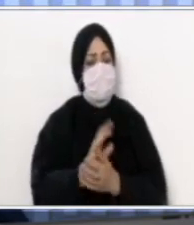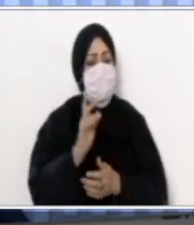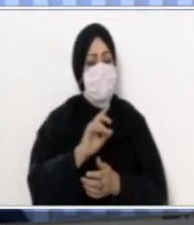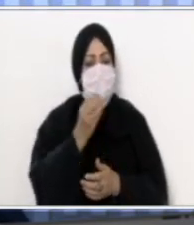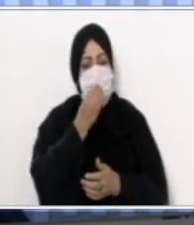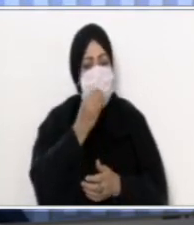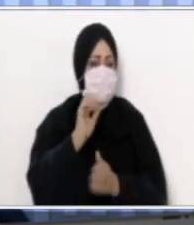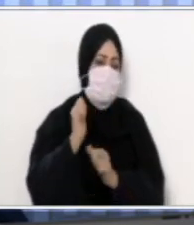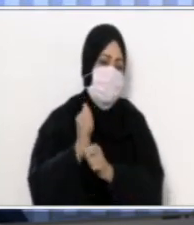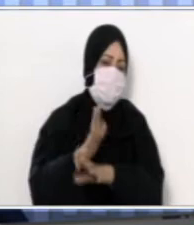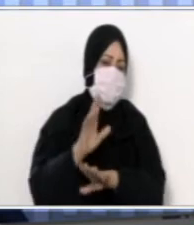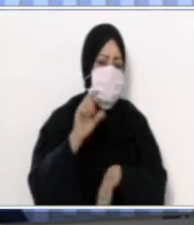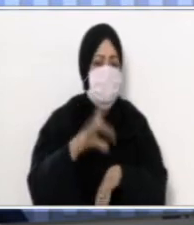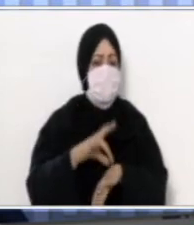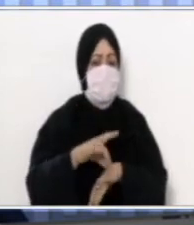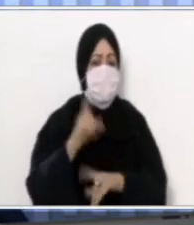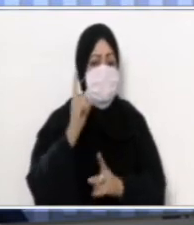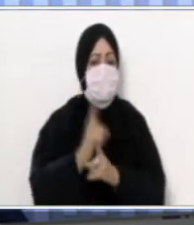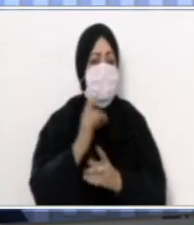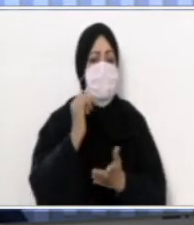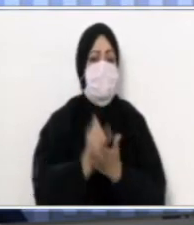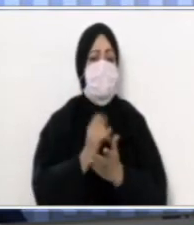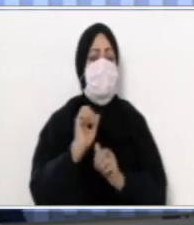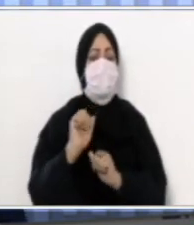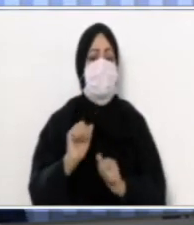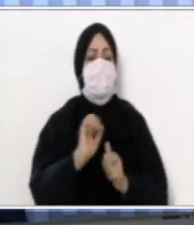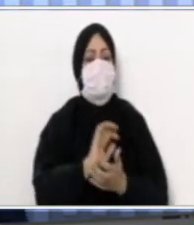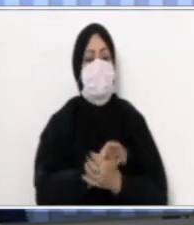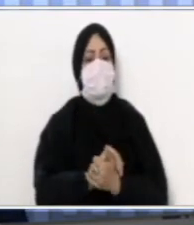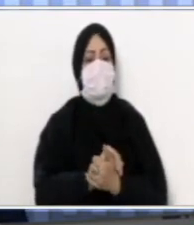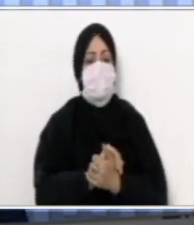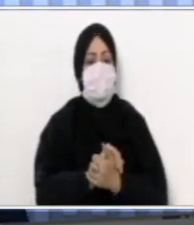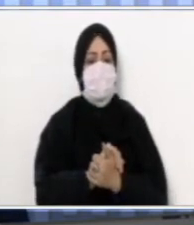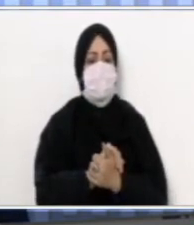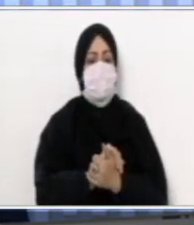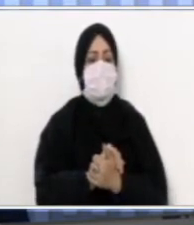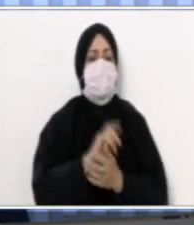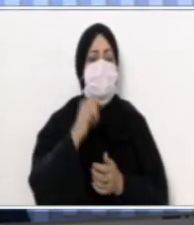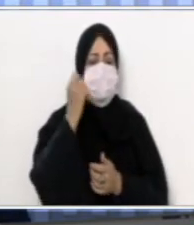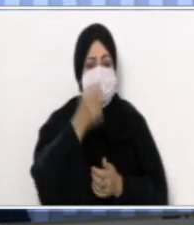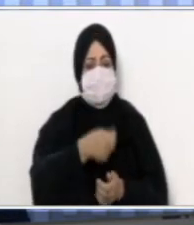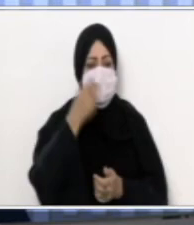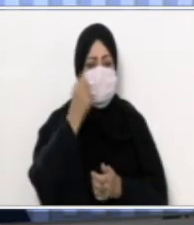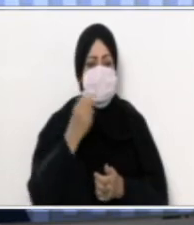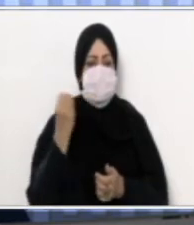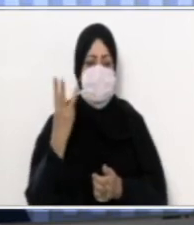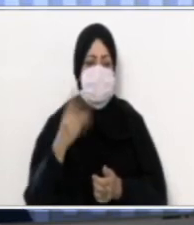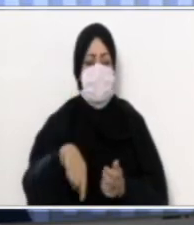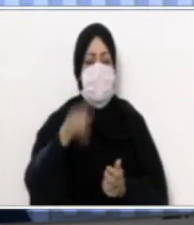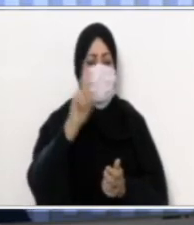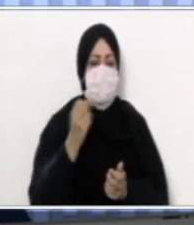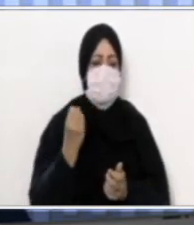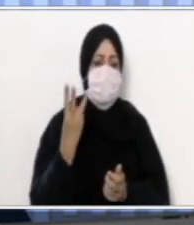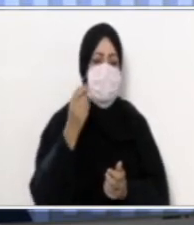يصومش فهذا لا ينبغي، أنت تفطري بأحد أمرين، إما من التجربة عرفتي من حالك أن